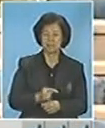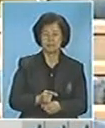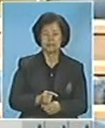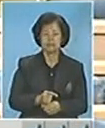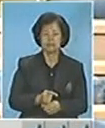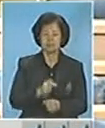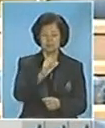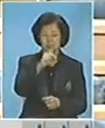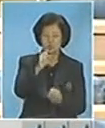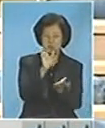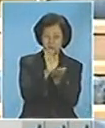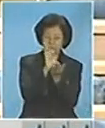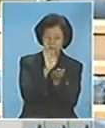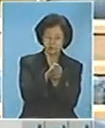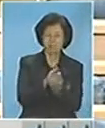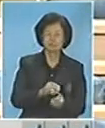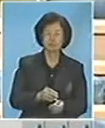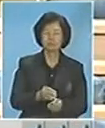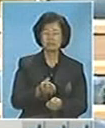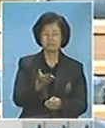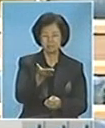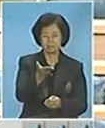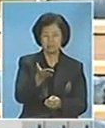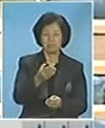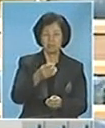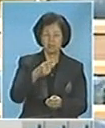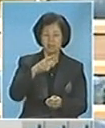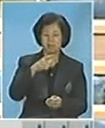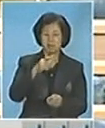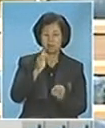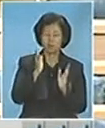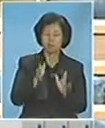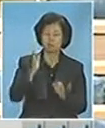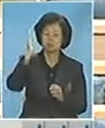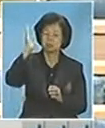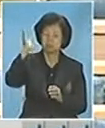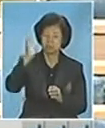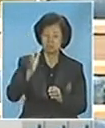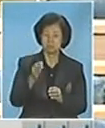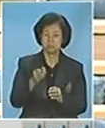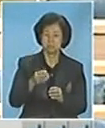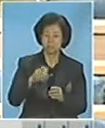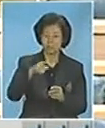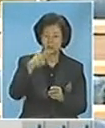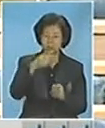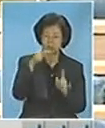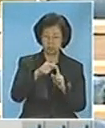ครับเมื่อกี้ผู้อภิปรายได้พูดถึงผมด้วยแล้วก็เมื่อกี้ผมได้ลุกขึ้นประท้วงมาครั้งหนึ่งแล้วแล้วท่าน